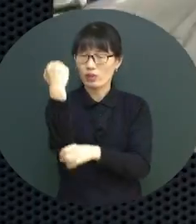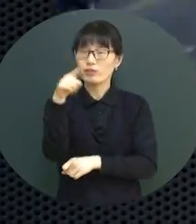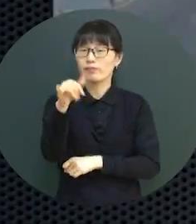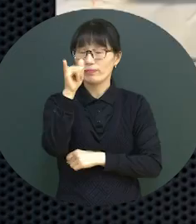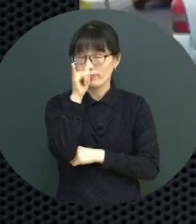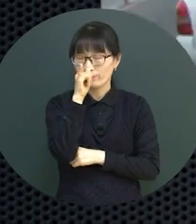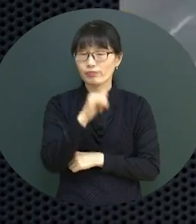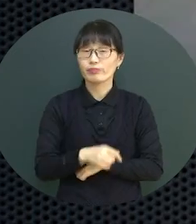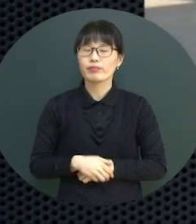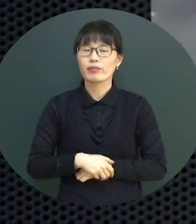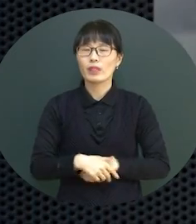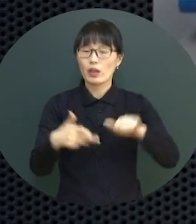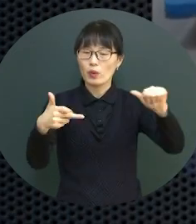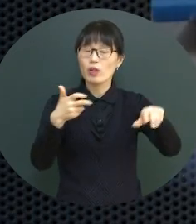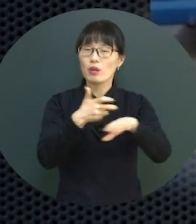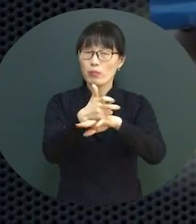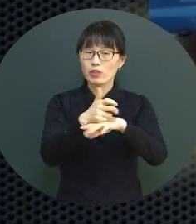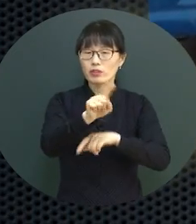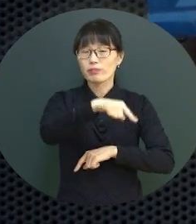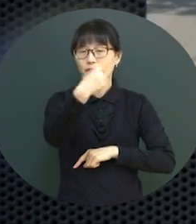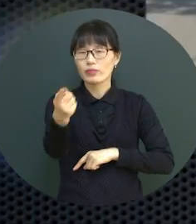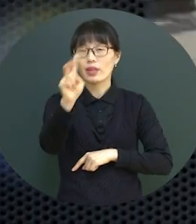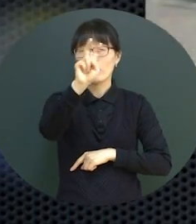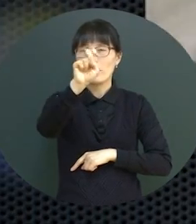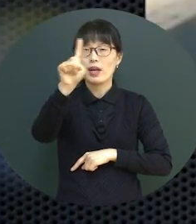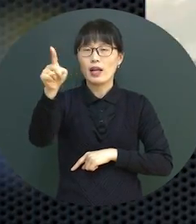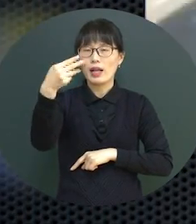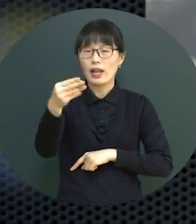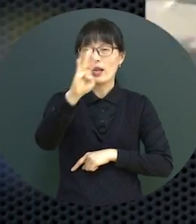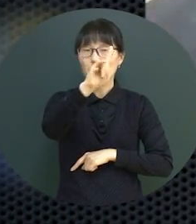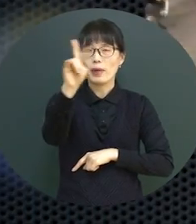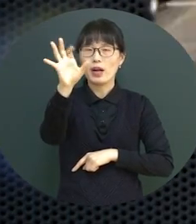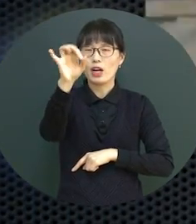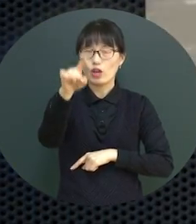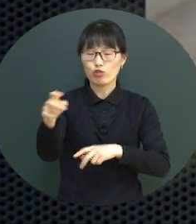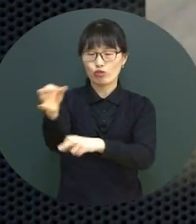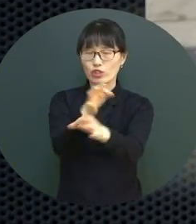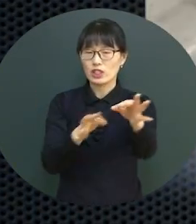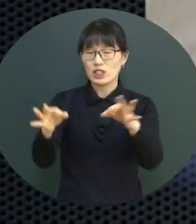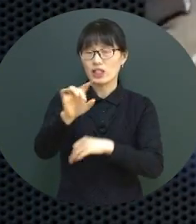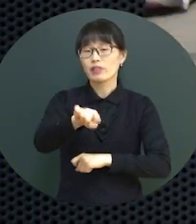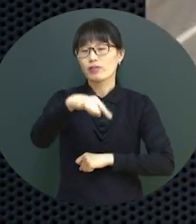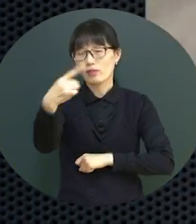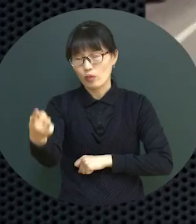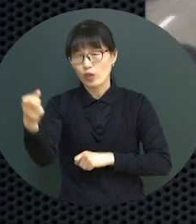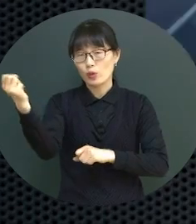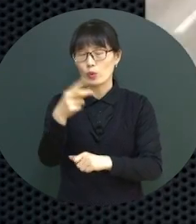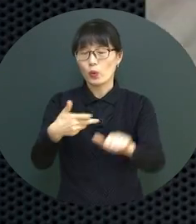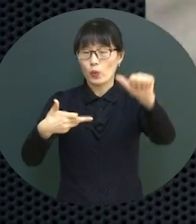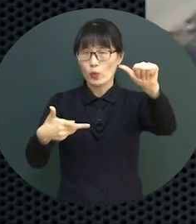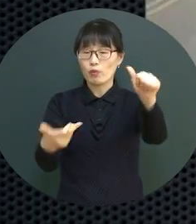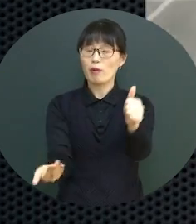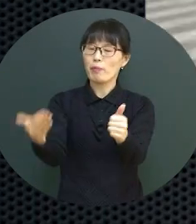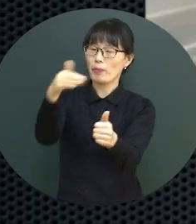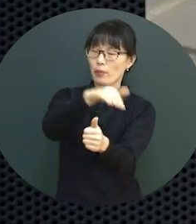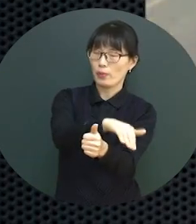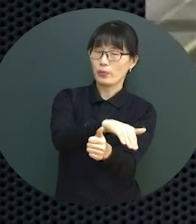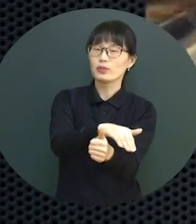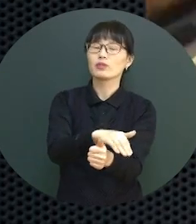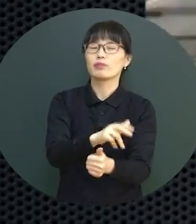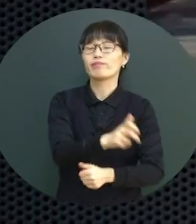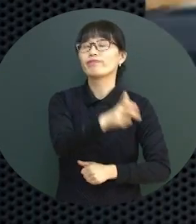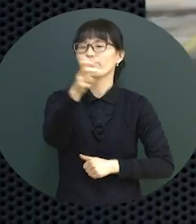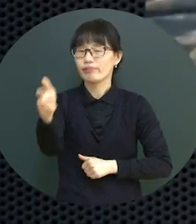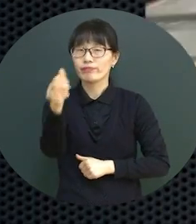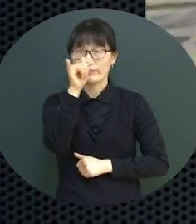전남대를 지난 5.18 버스는 말바우 시장을 거쳐 국립 5.18 민주묘지와 구묘지가 있는